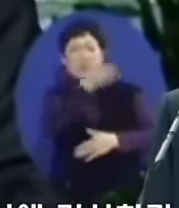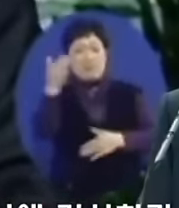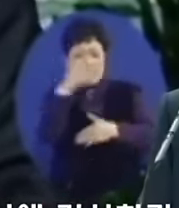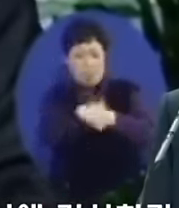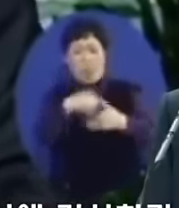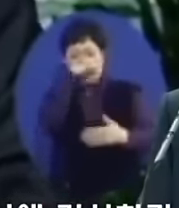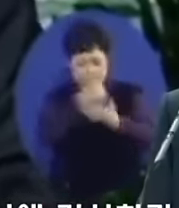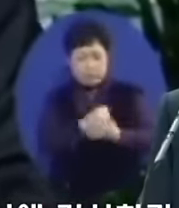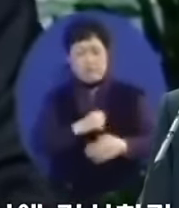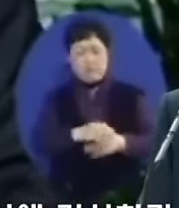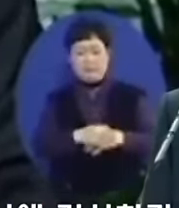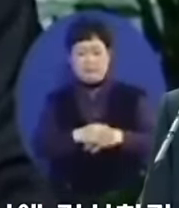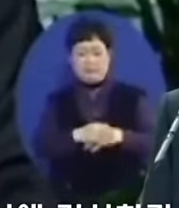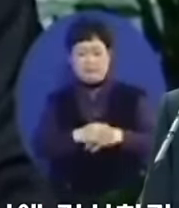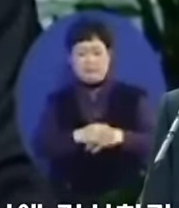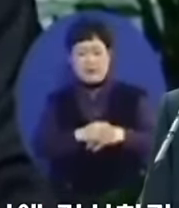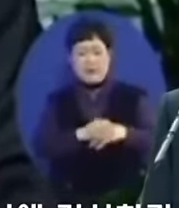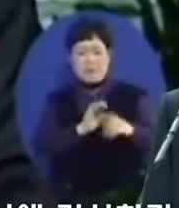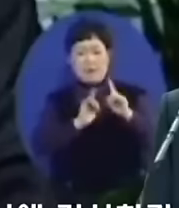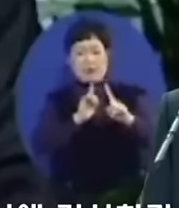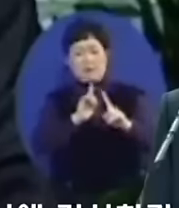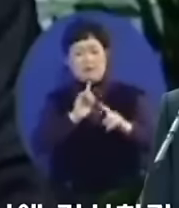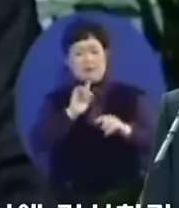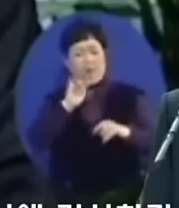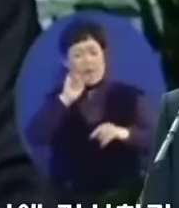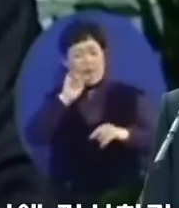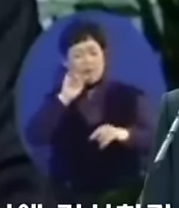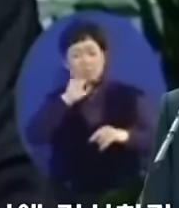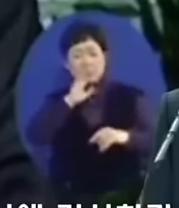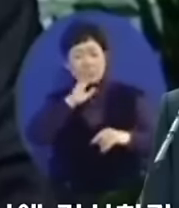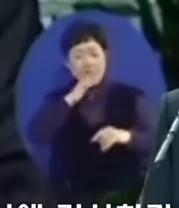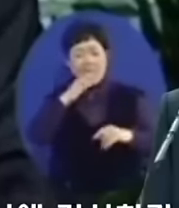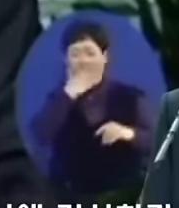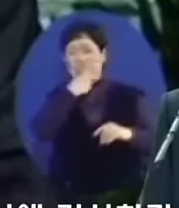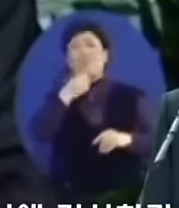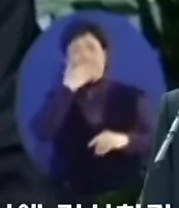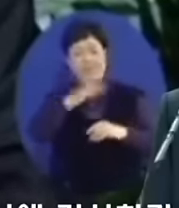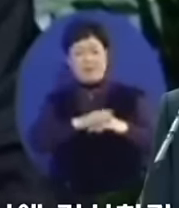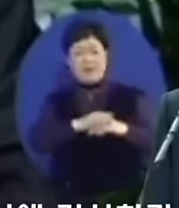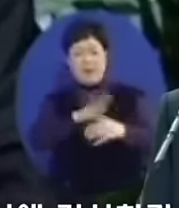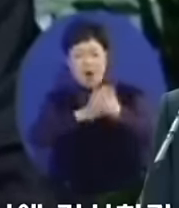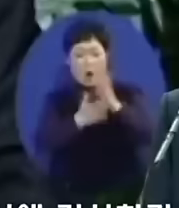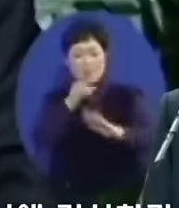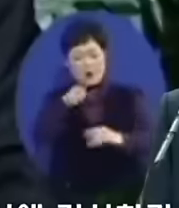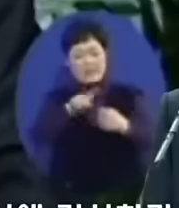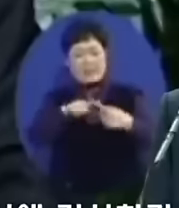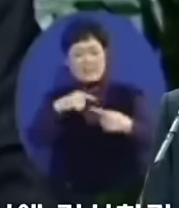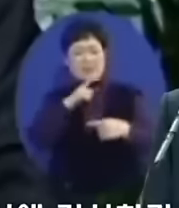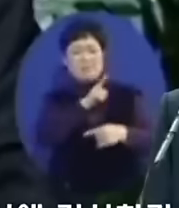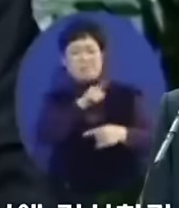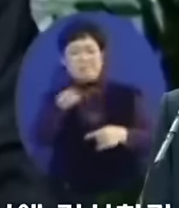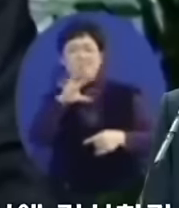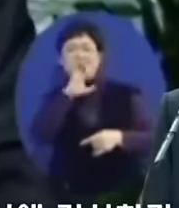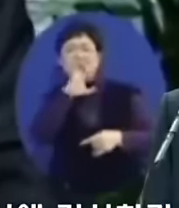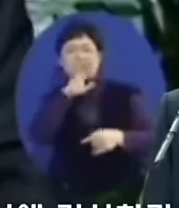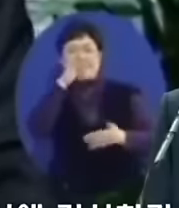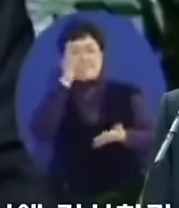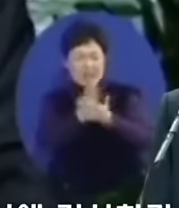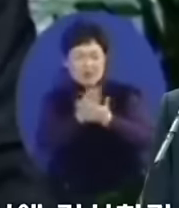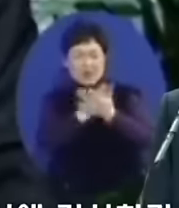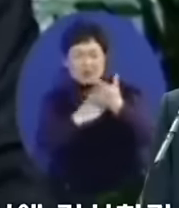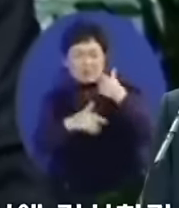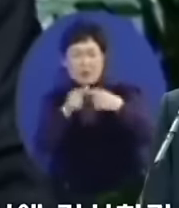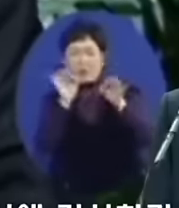사지백체가 멀쩡하니 말할 수 없이 그분보다 행복하지 않습니까? 없는 것을 가지고 불평을 말하면 더